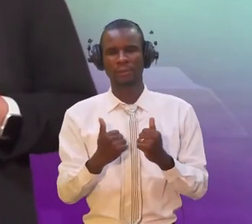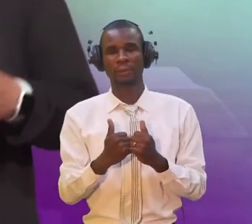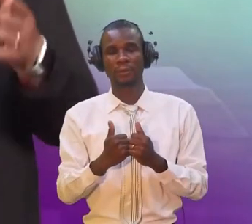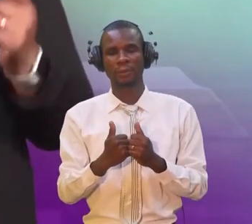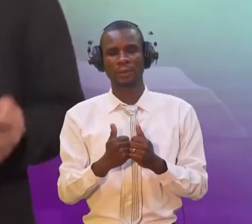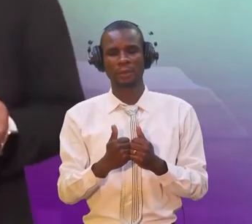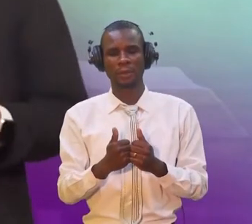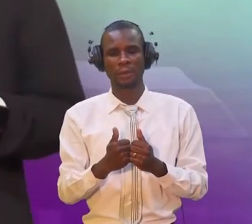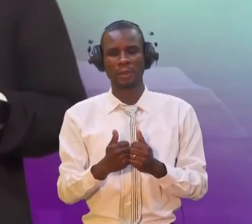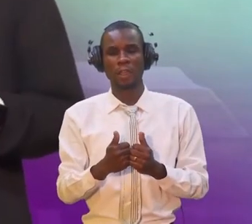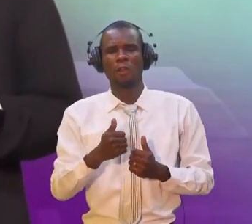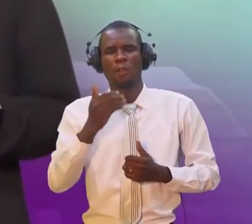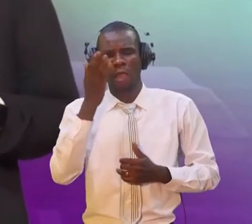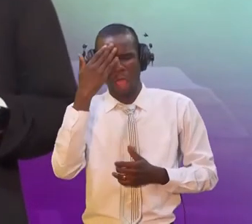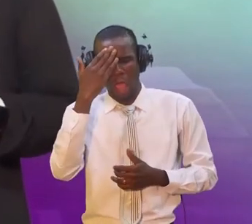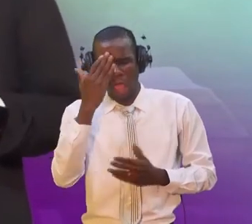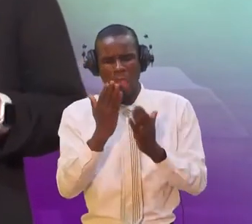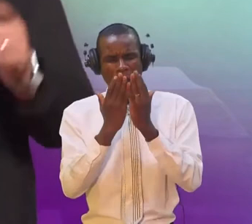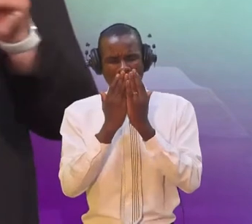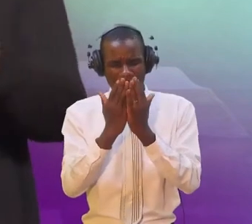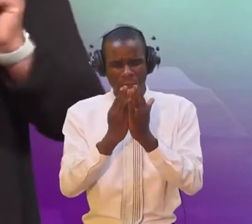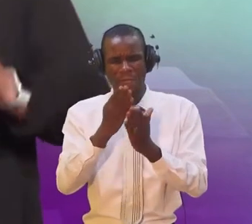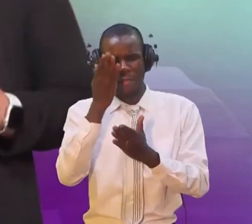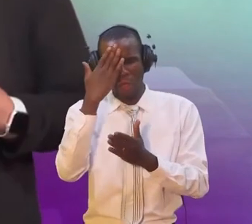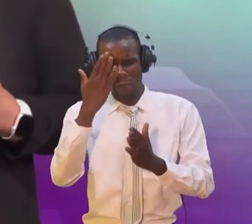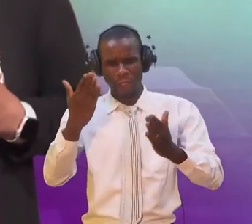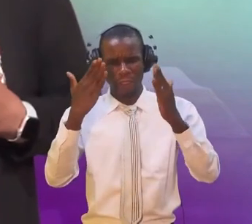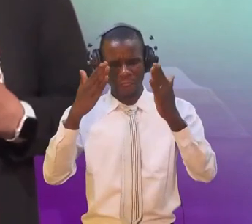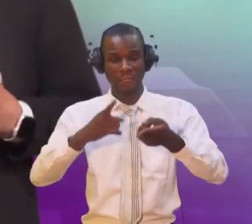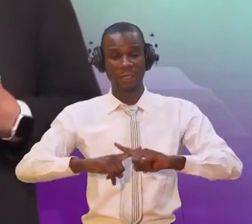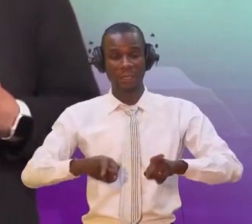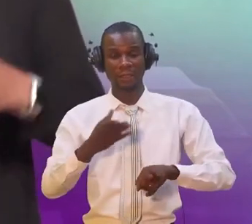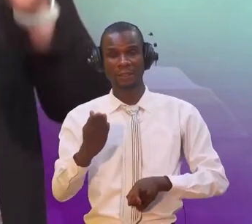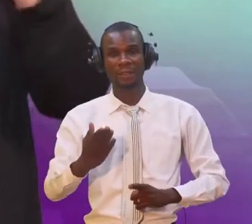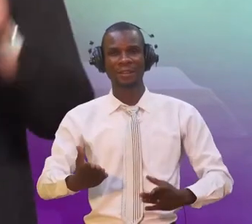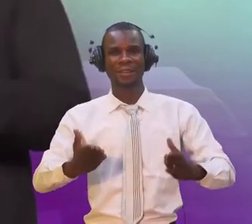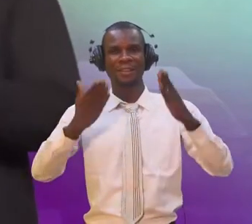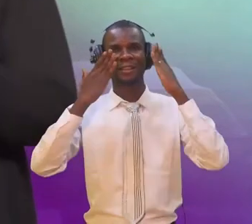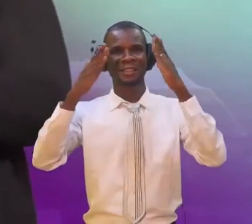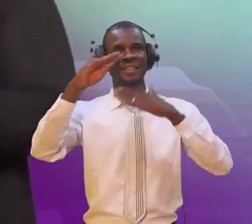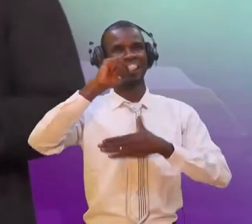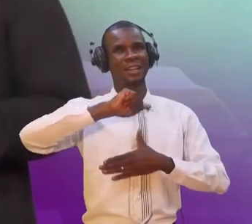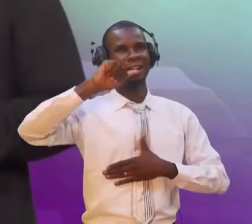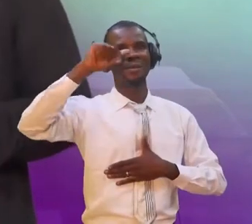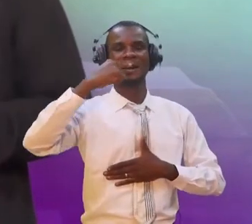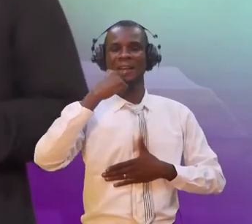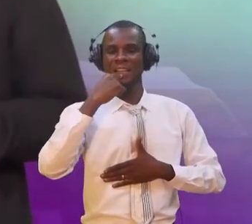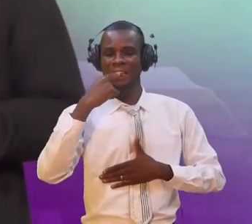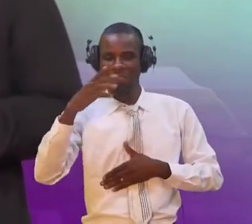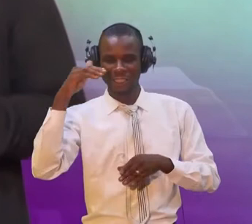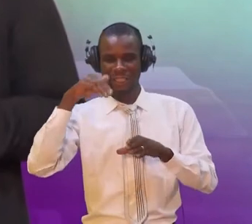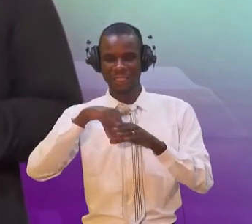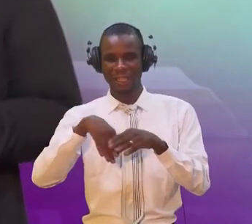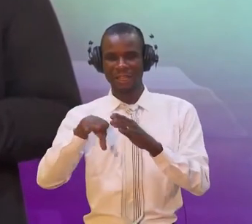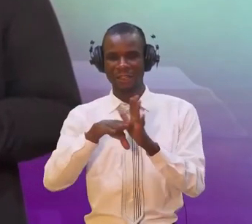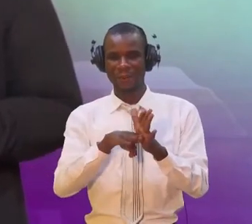wanaweza kutumia dawa ya kuwatuliza akili. Na zaidi ya yote, kumjua Mungu ndio tofauti kuu.